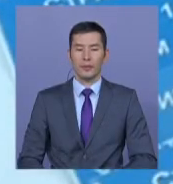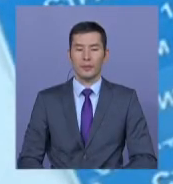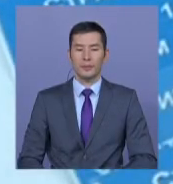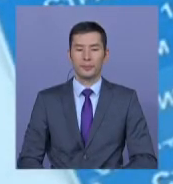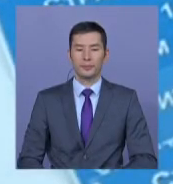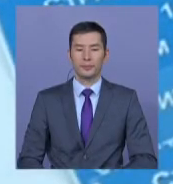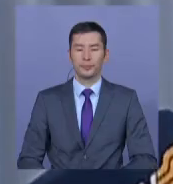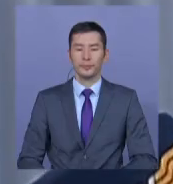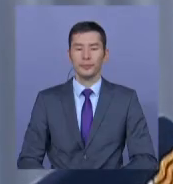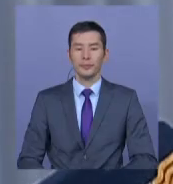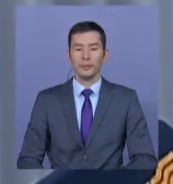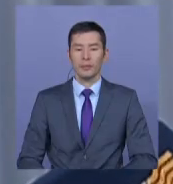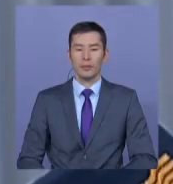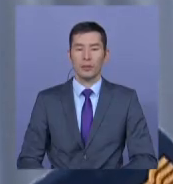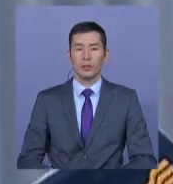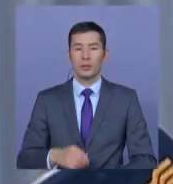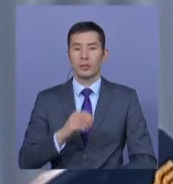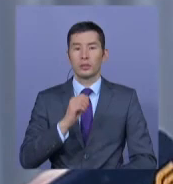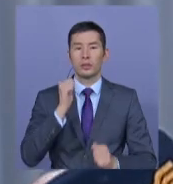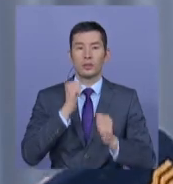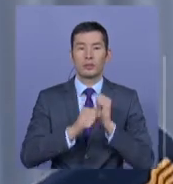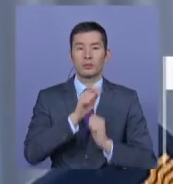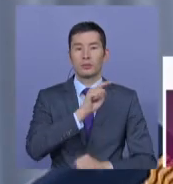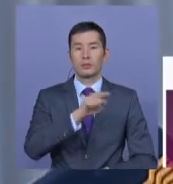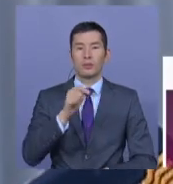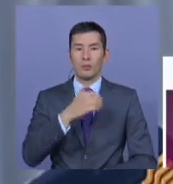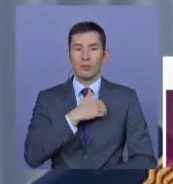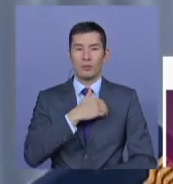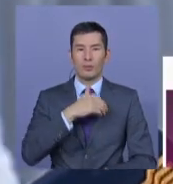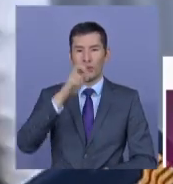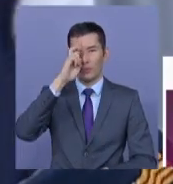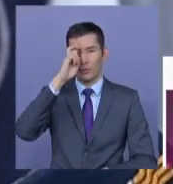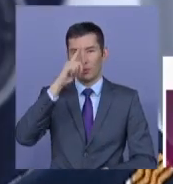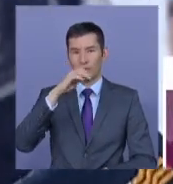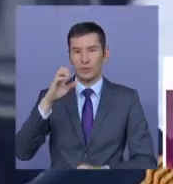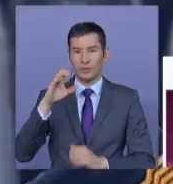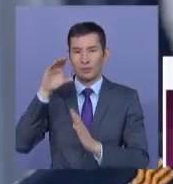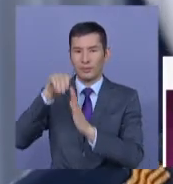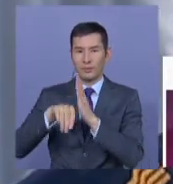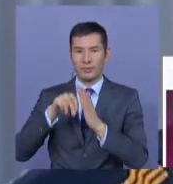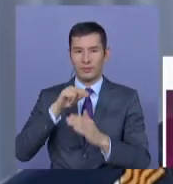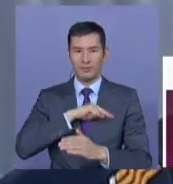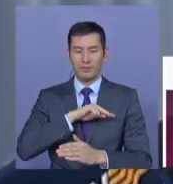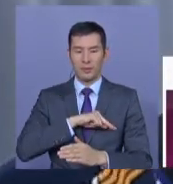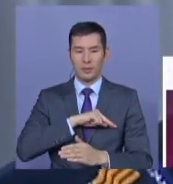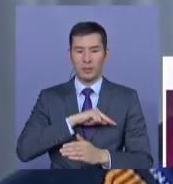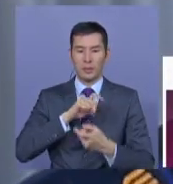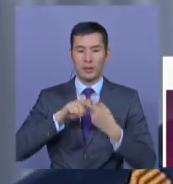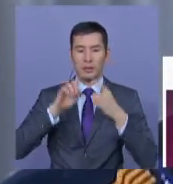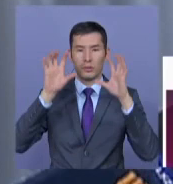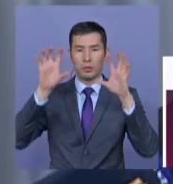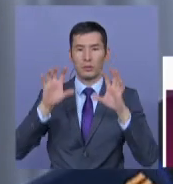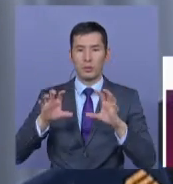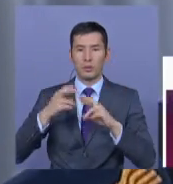деп жауап берді. Желание каждого кандидата же. Бұл әр үміткердің қалауы. Конституция бойынша ешкімнің құқығын